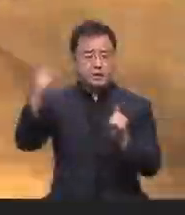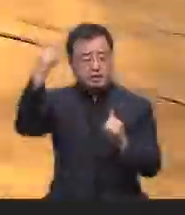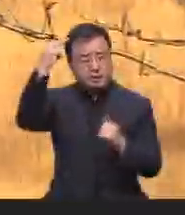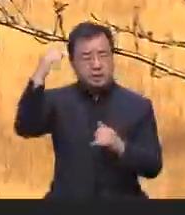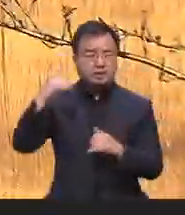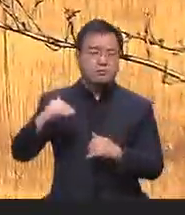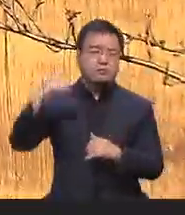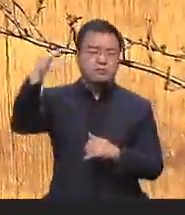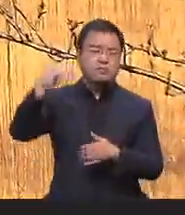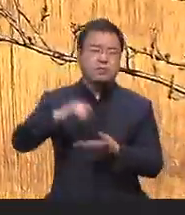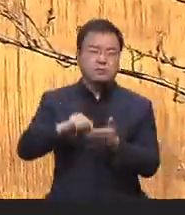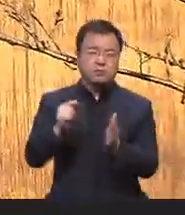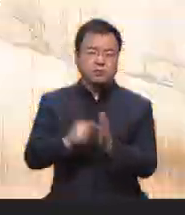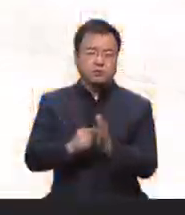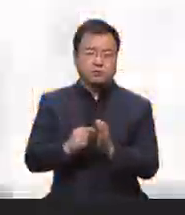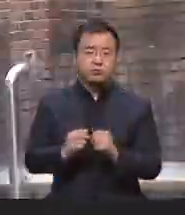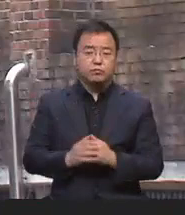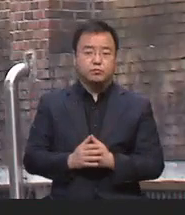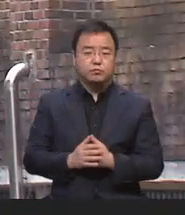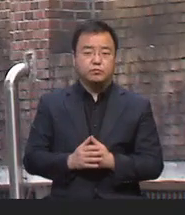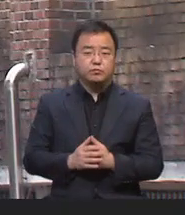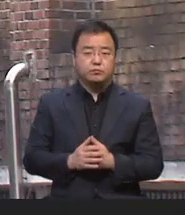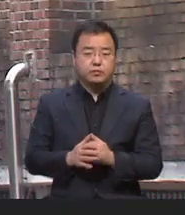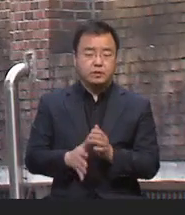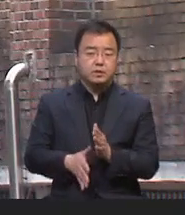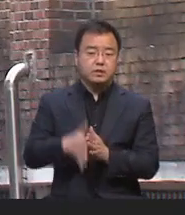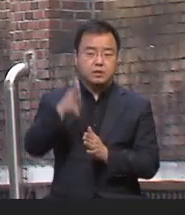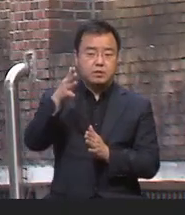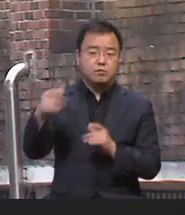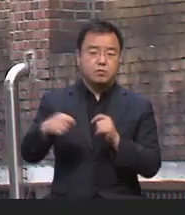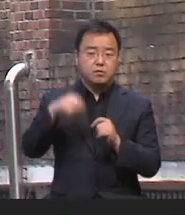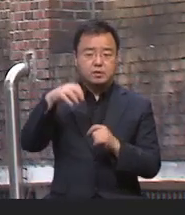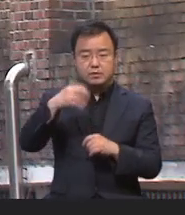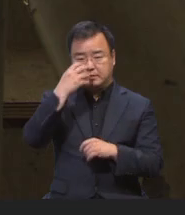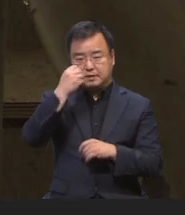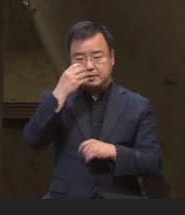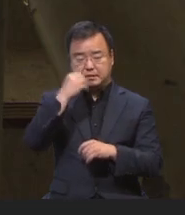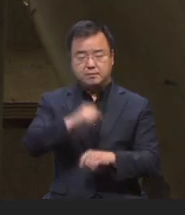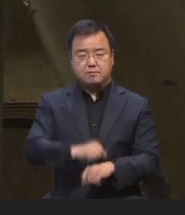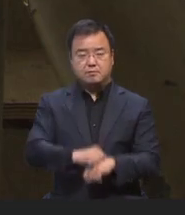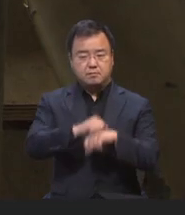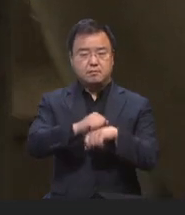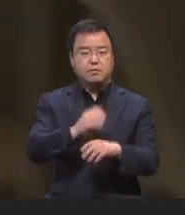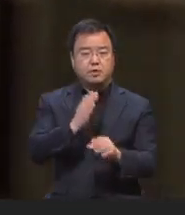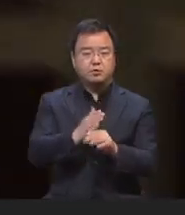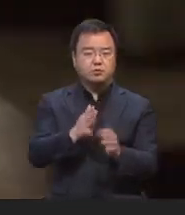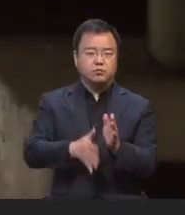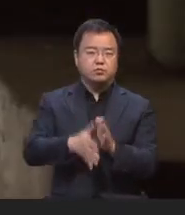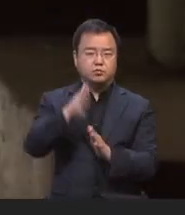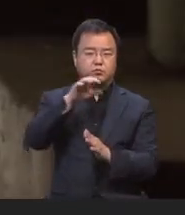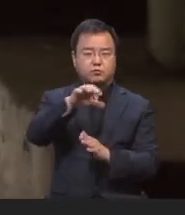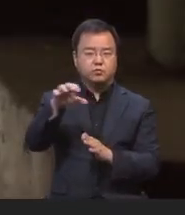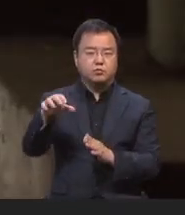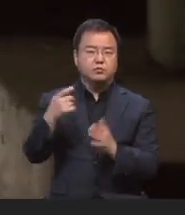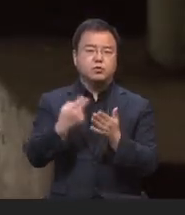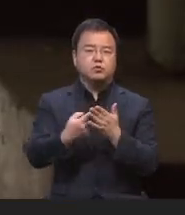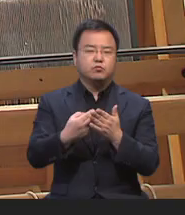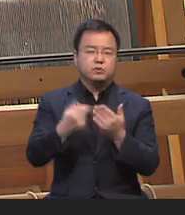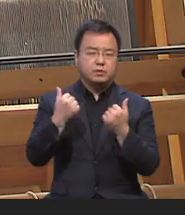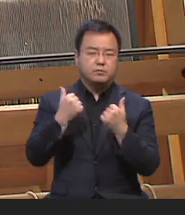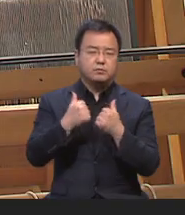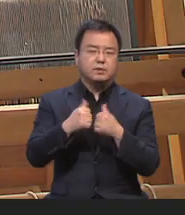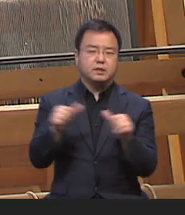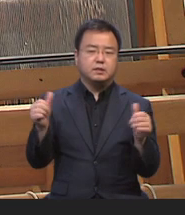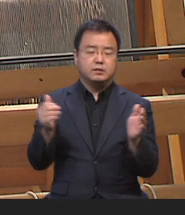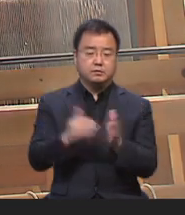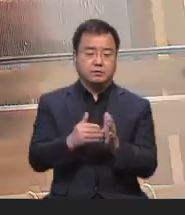사람 모습입니다 건물 입구에 쓰레기 더미가 쌓여 있고 건물 곳곳 유리창은 깨져 있습니다